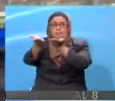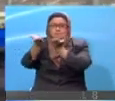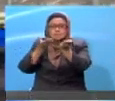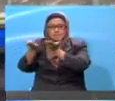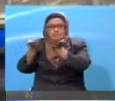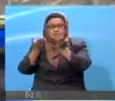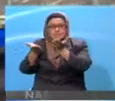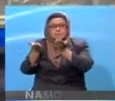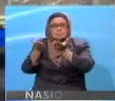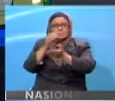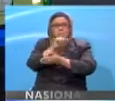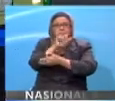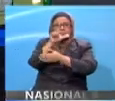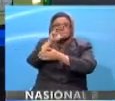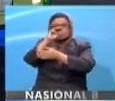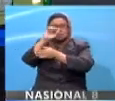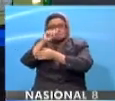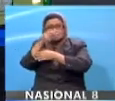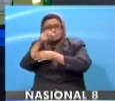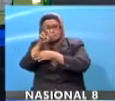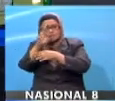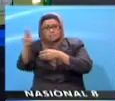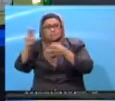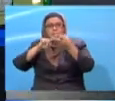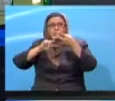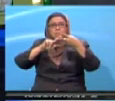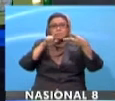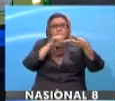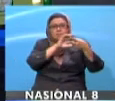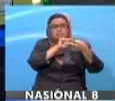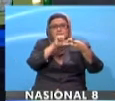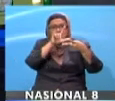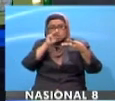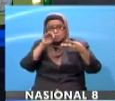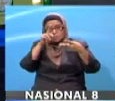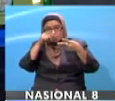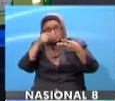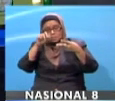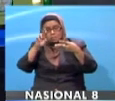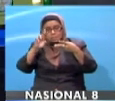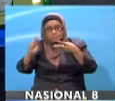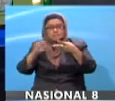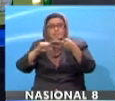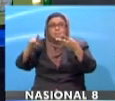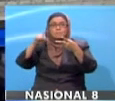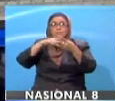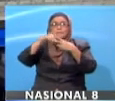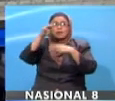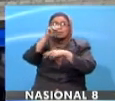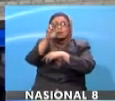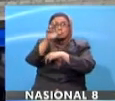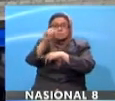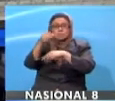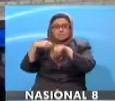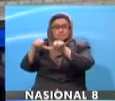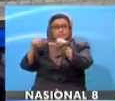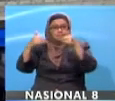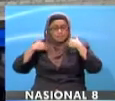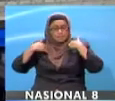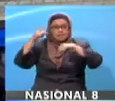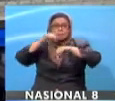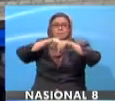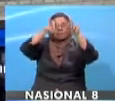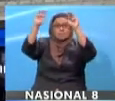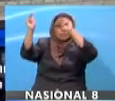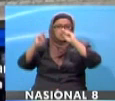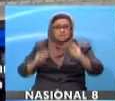Al-Mashair Al-Mugadasah Mekah Metro sedia ada yang beroperasi secara khusus semasa musim haji. Ini merupakan